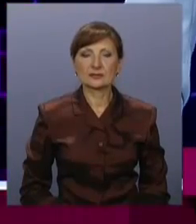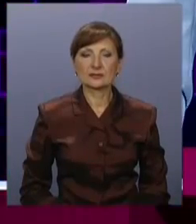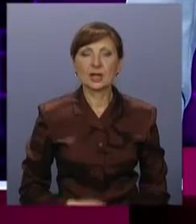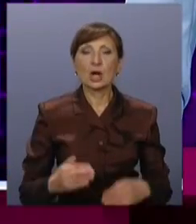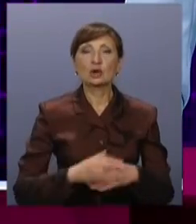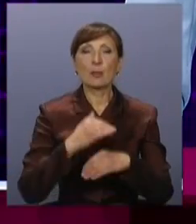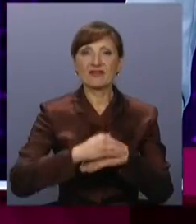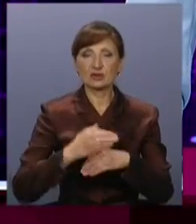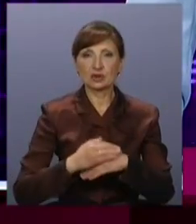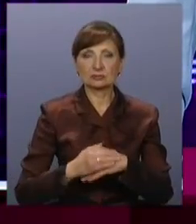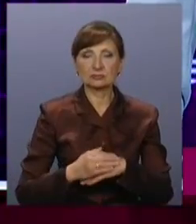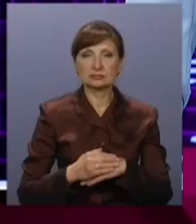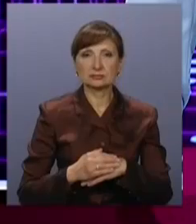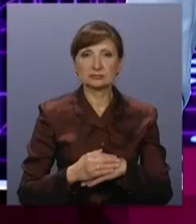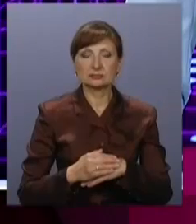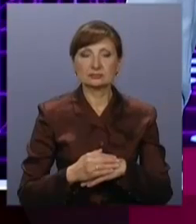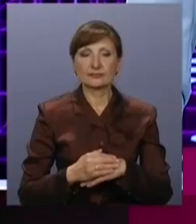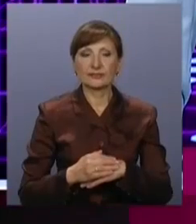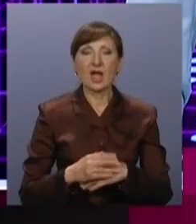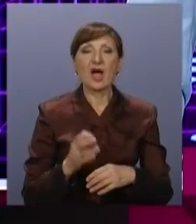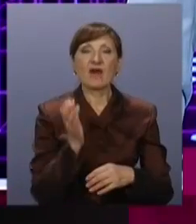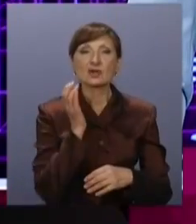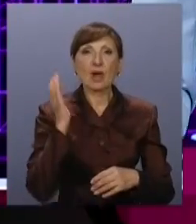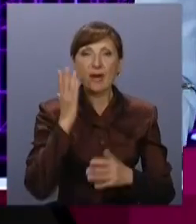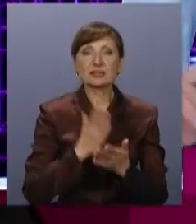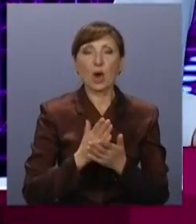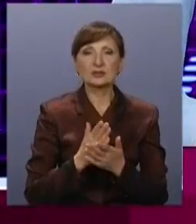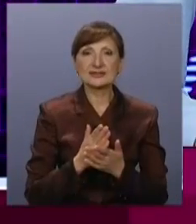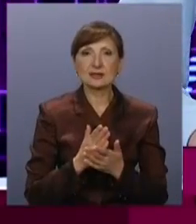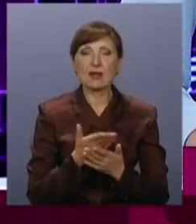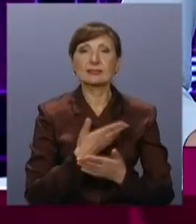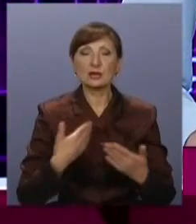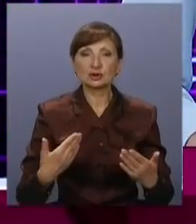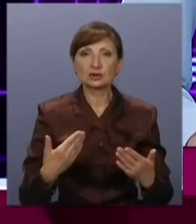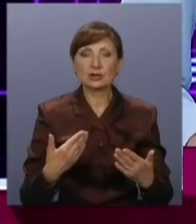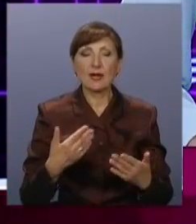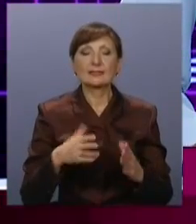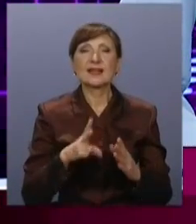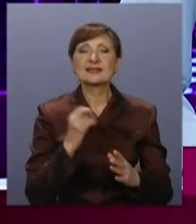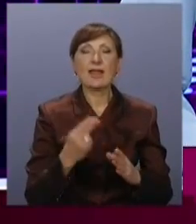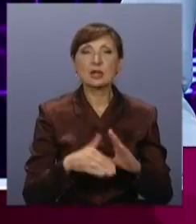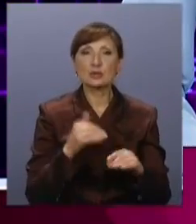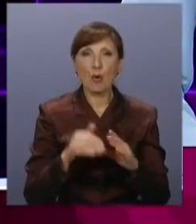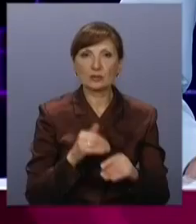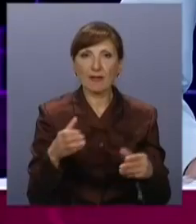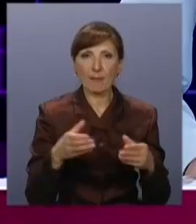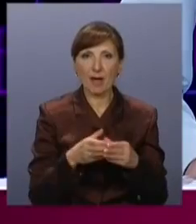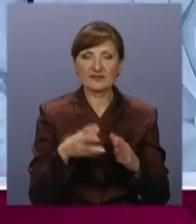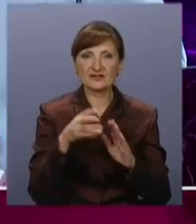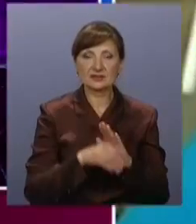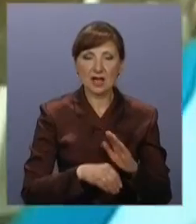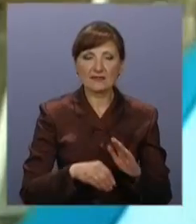Добрый вечер, Амина. В Ашхабаде находится наша национальная сборная команда в составе